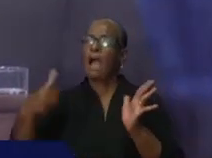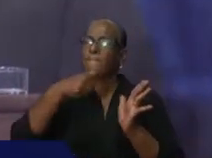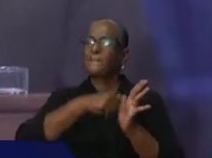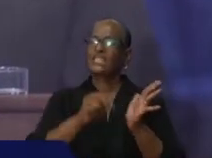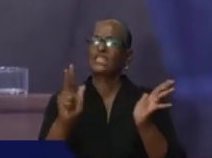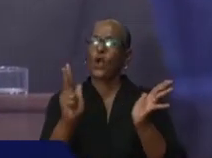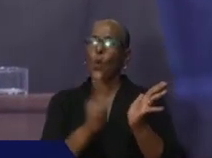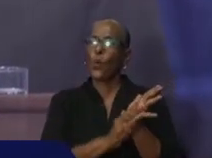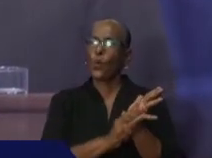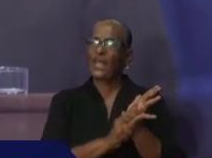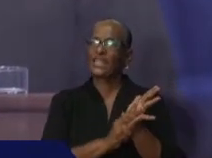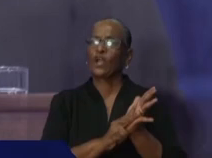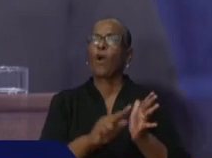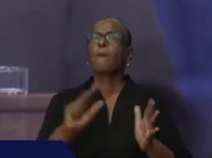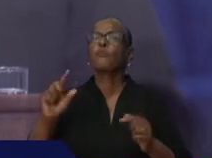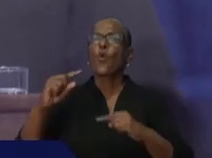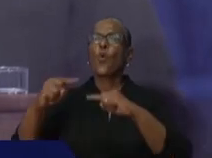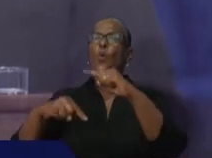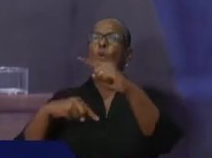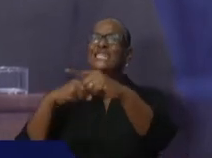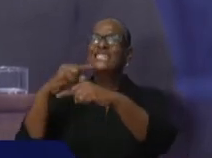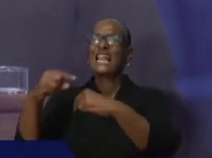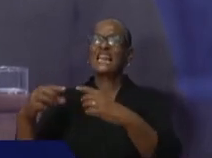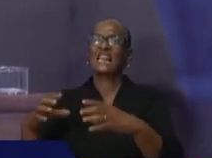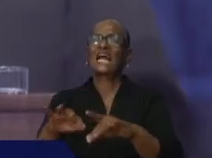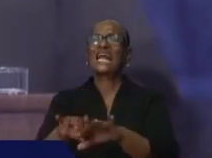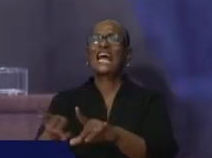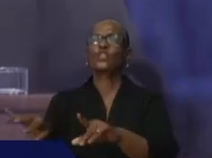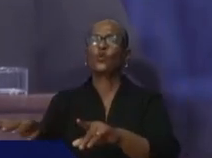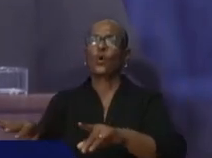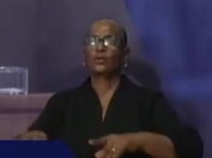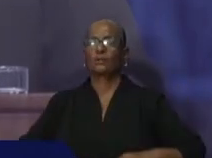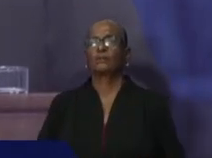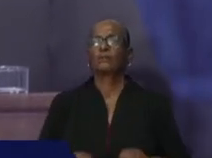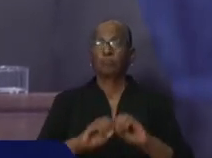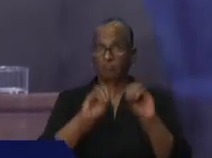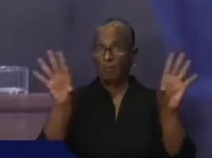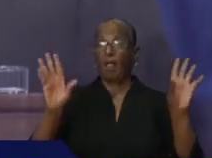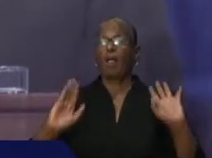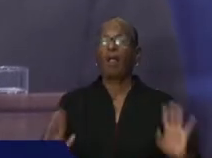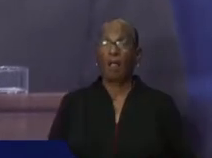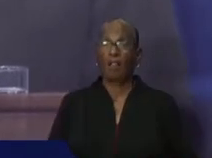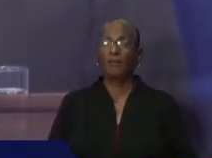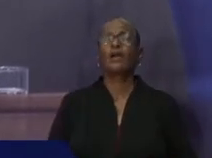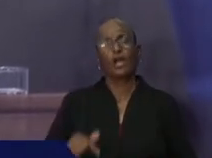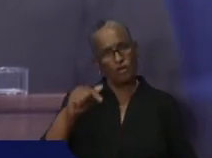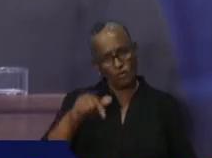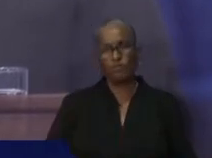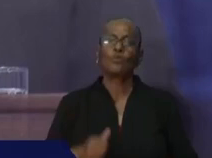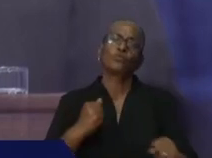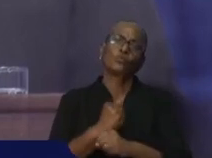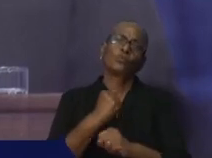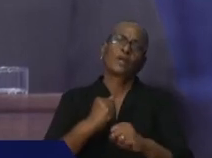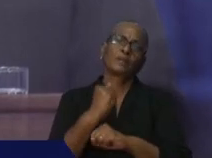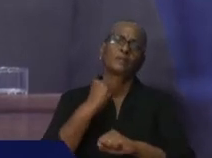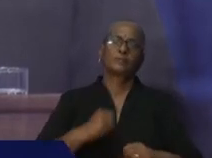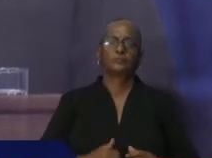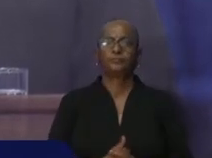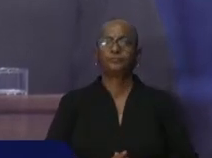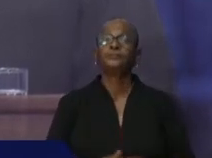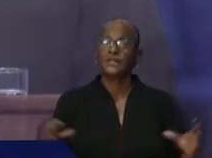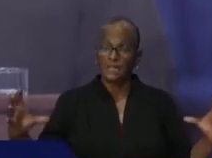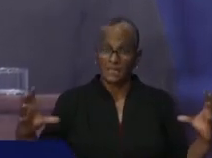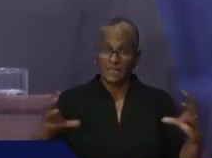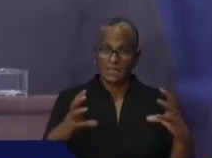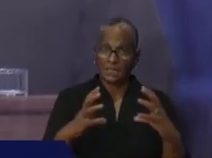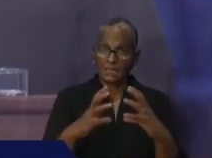op transactiekantoren. Wat al gepubliceerd is en wat geëffectueerd zal worden. En samen